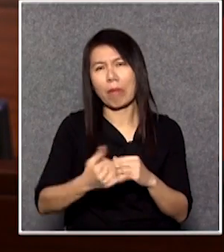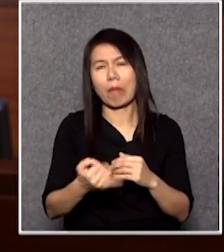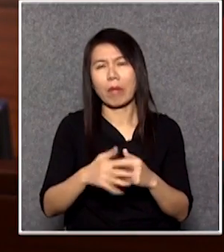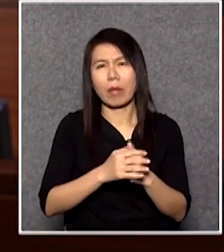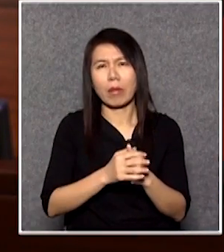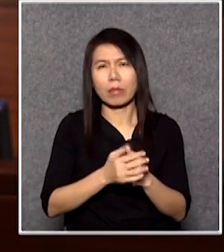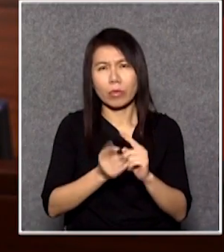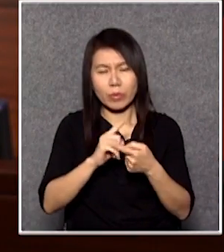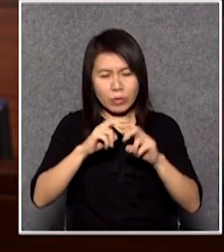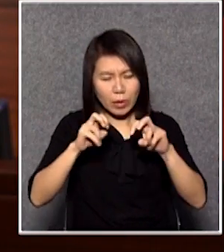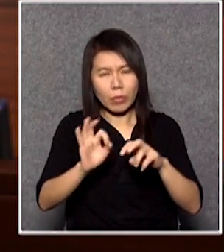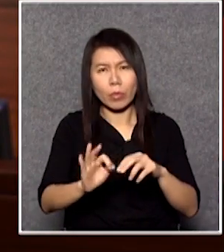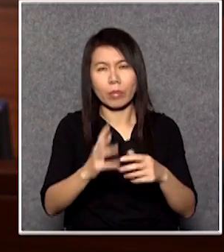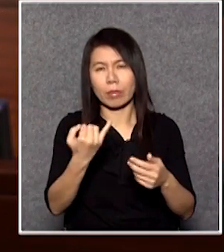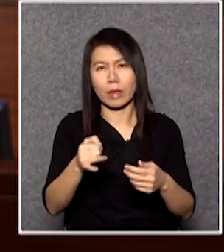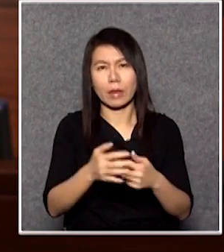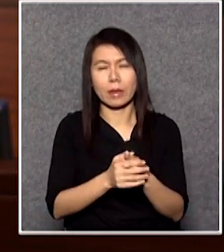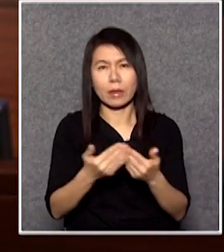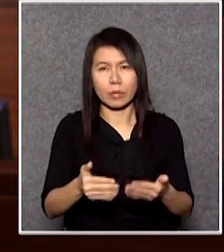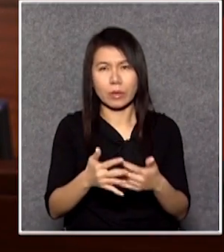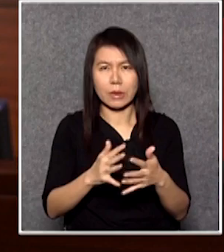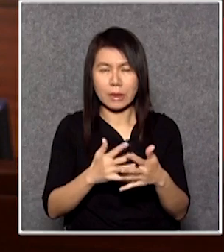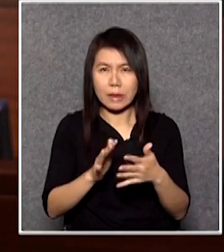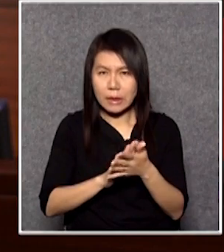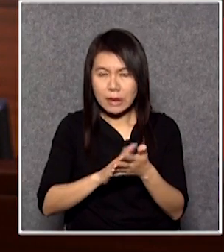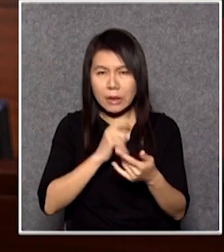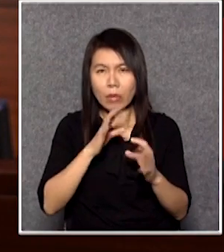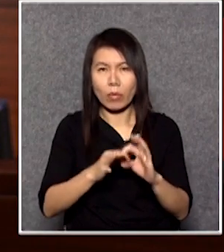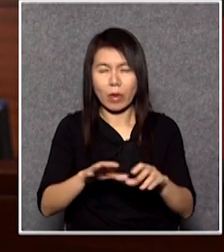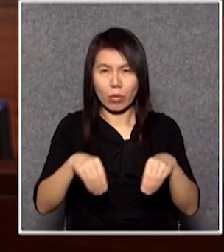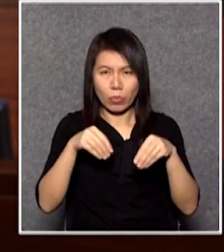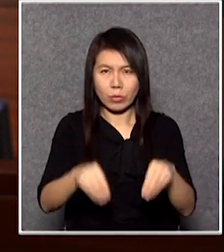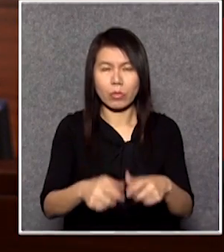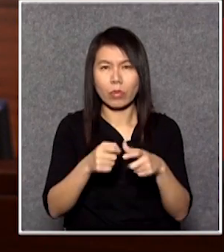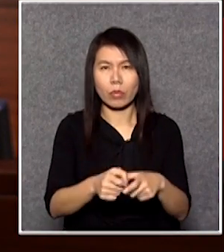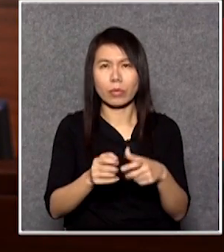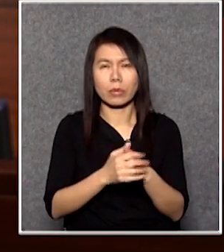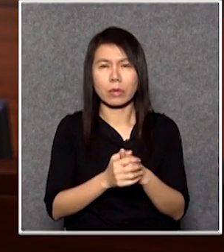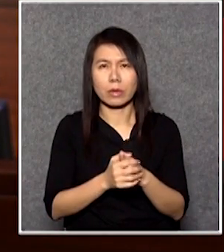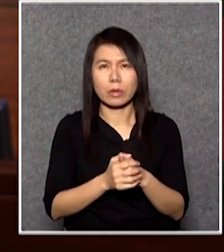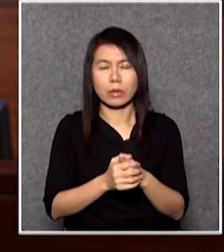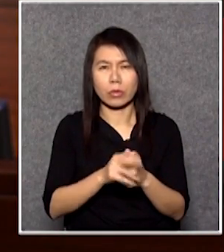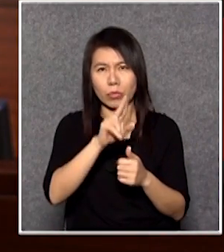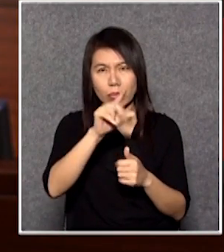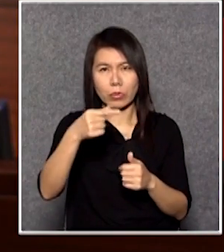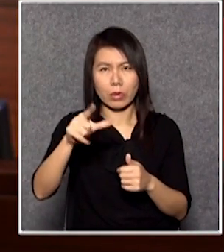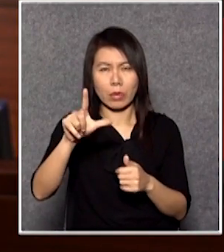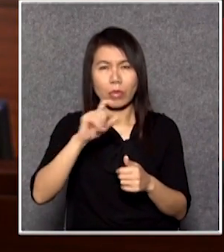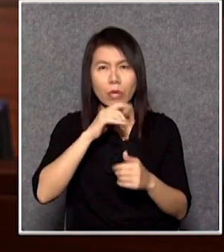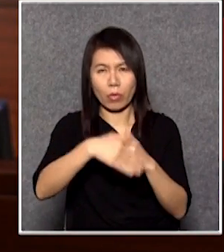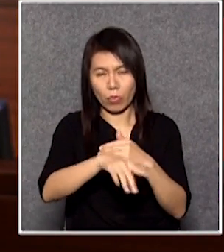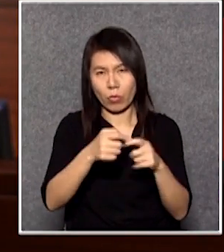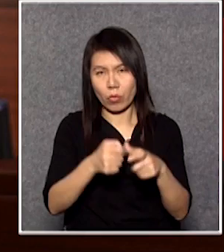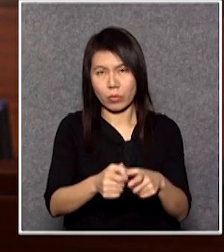查，但今次嘅事件就係佢涉及澳洲企業 UGL 一個外國企業，又涉